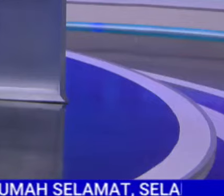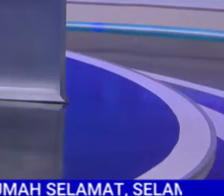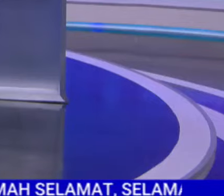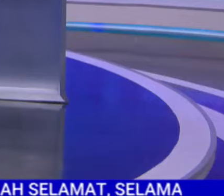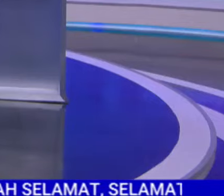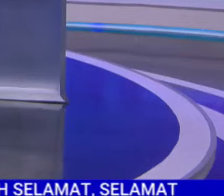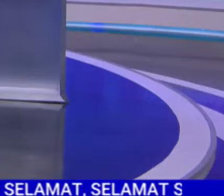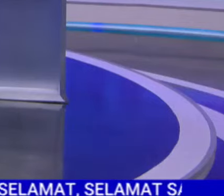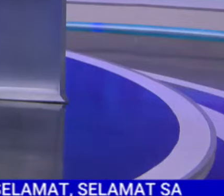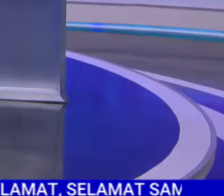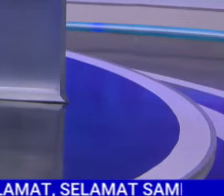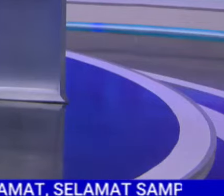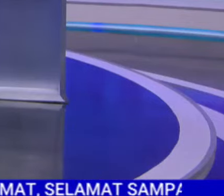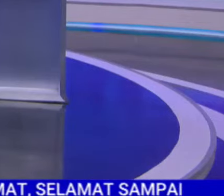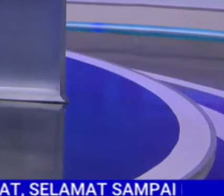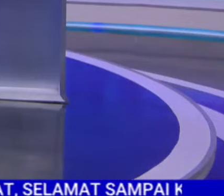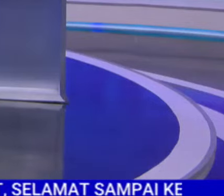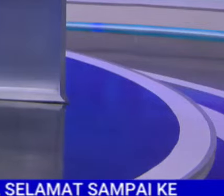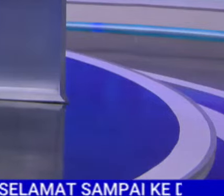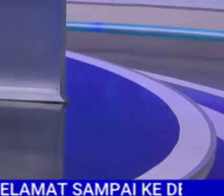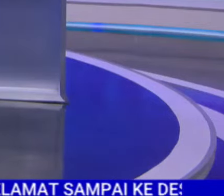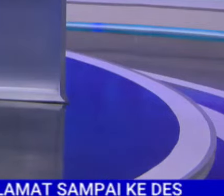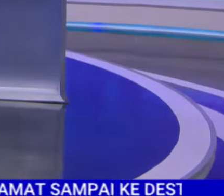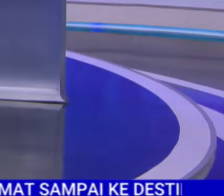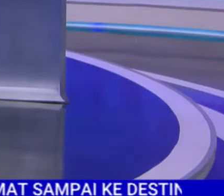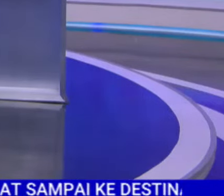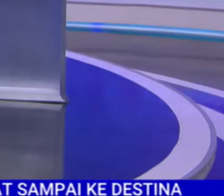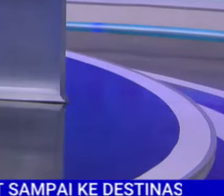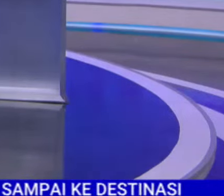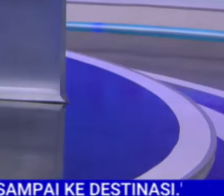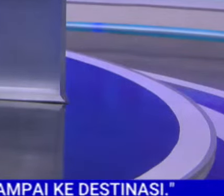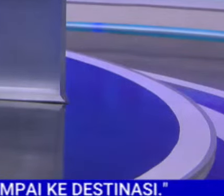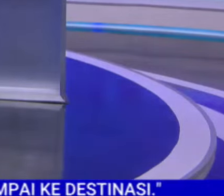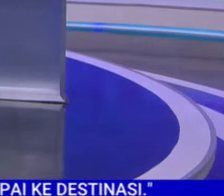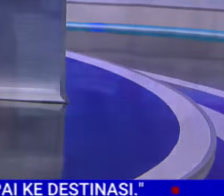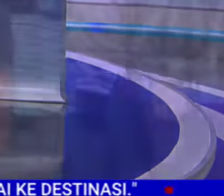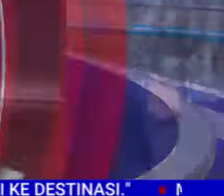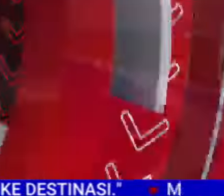Ghazali. Dan saya Margaret Gambang. Berikut paparan utama malam ini.